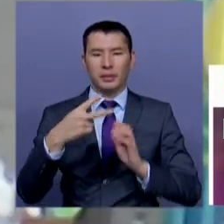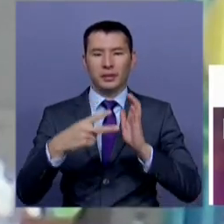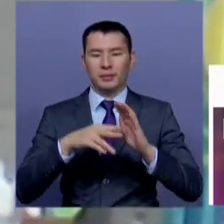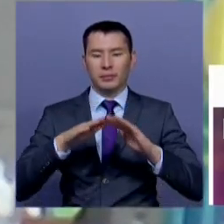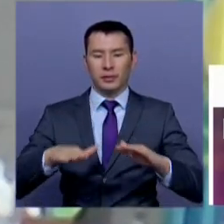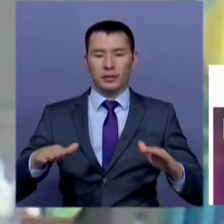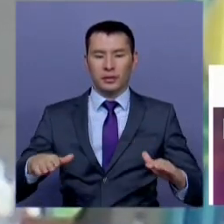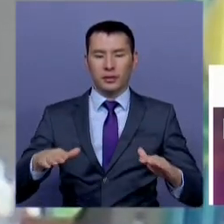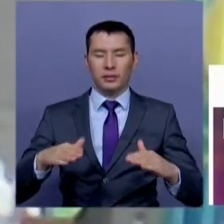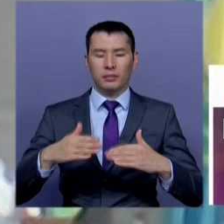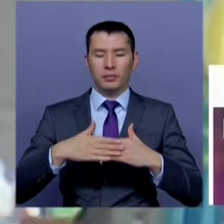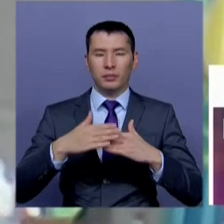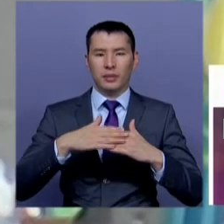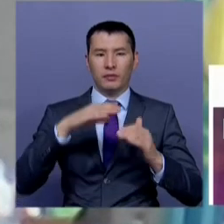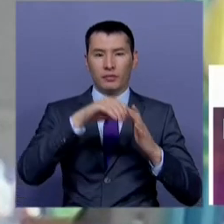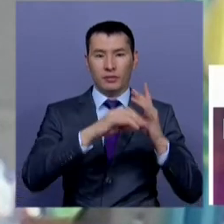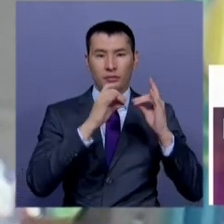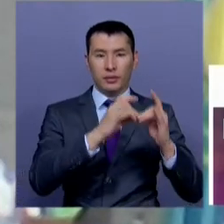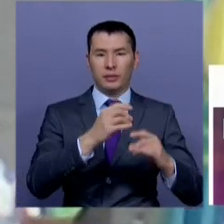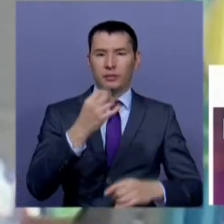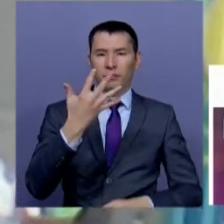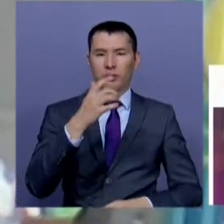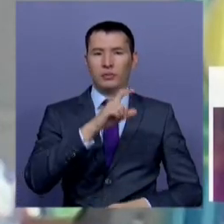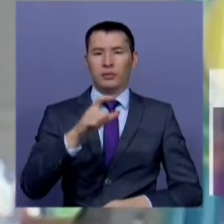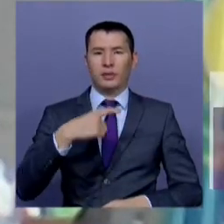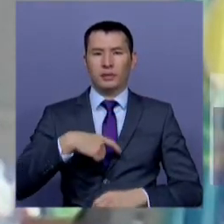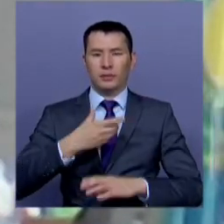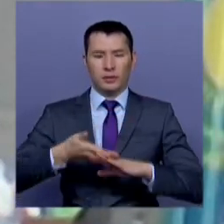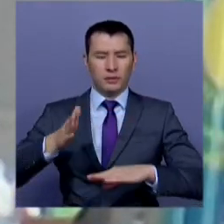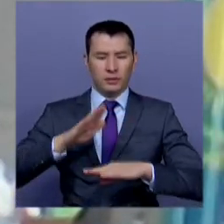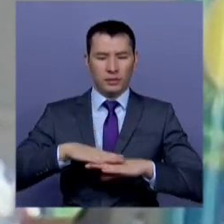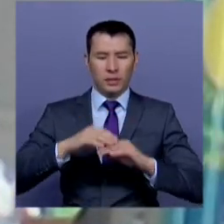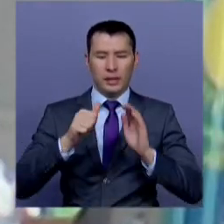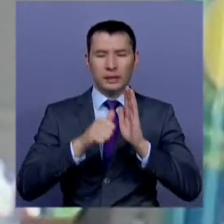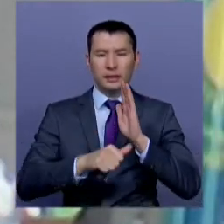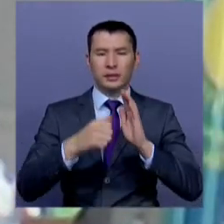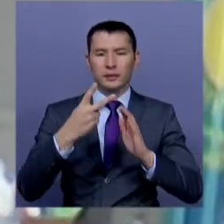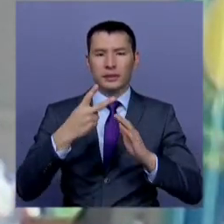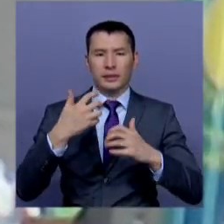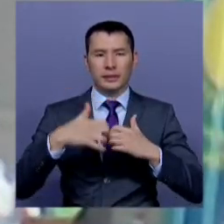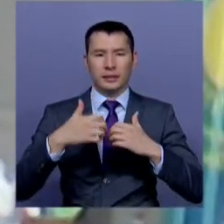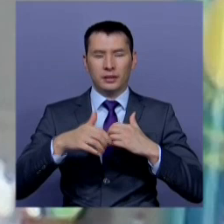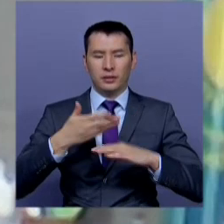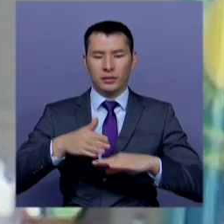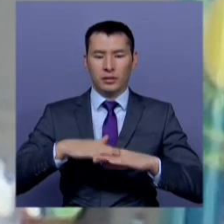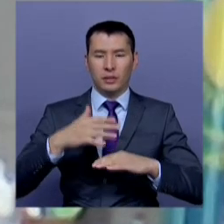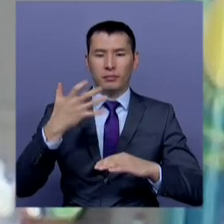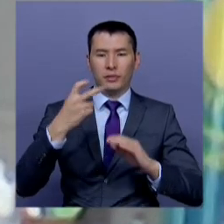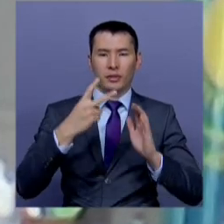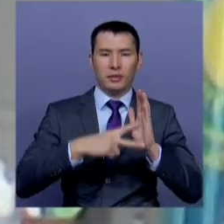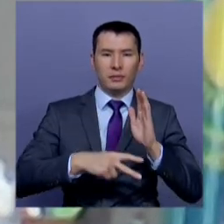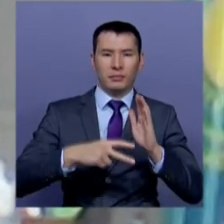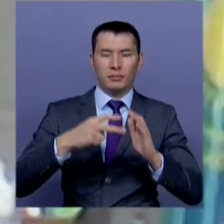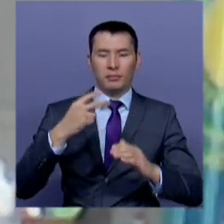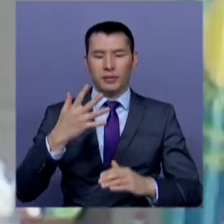госпитализированных 5 крайне тяжелых пациентов, 62 с тяжелым течением, 575 в средней степени